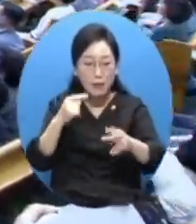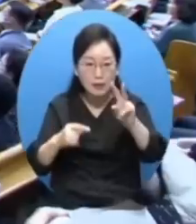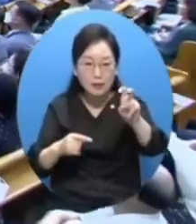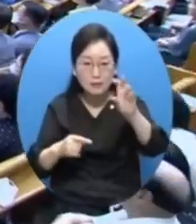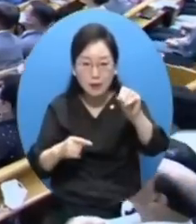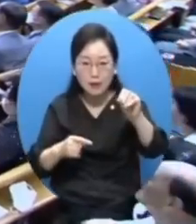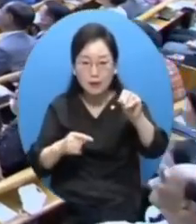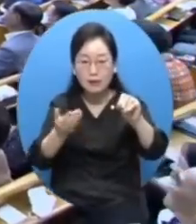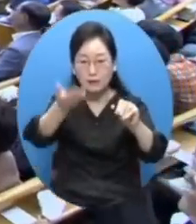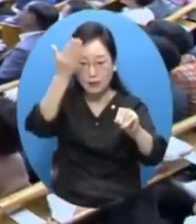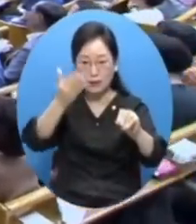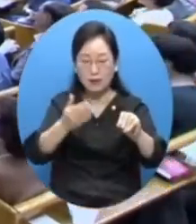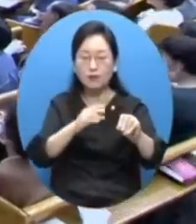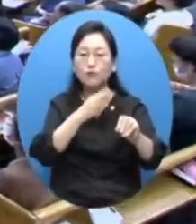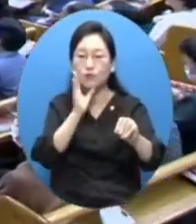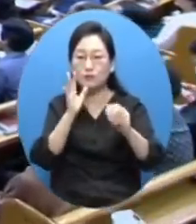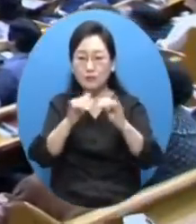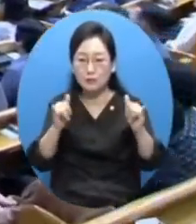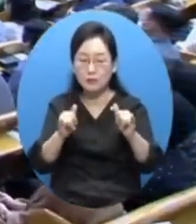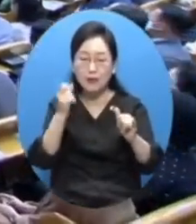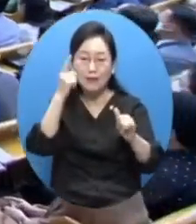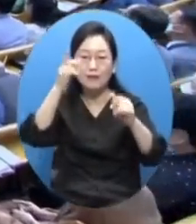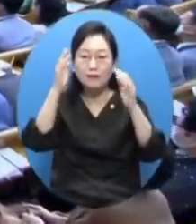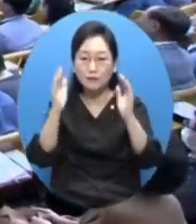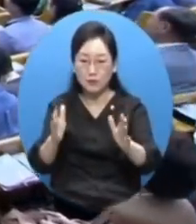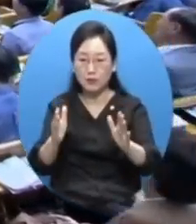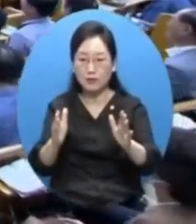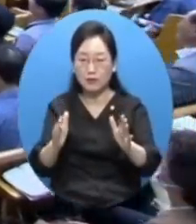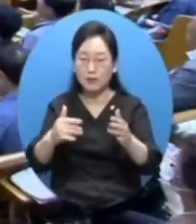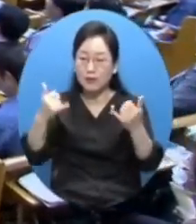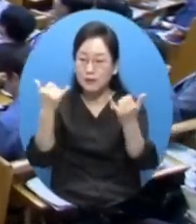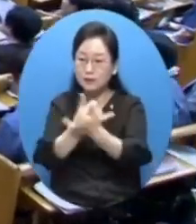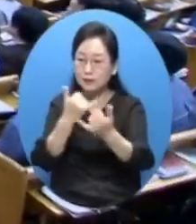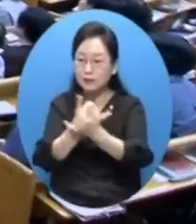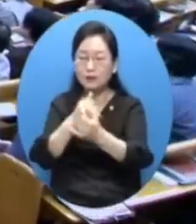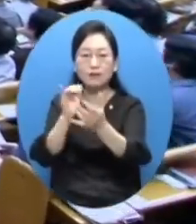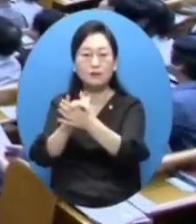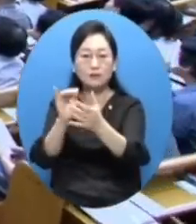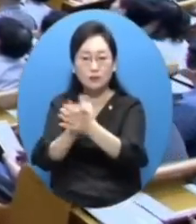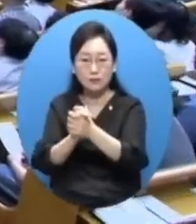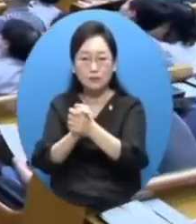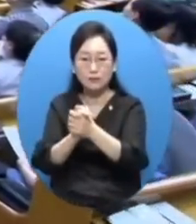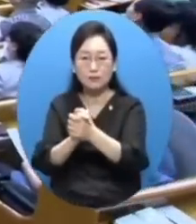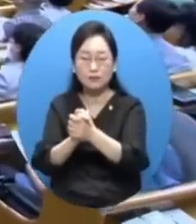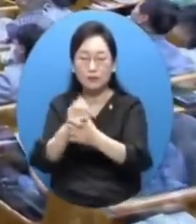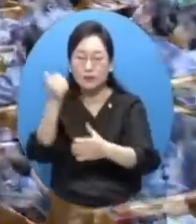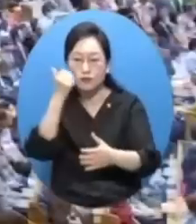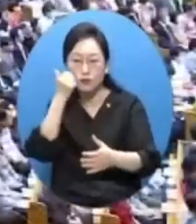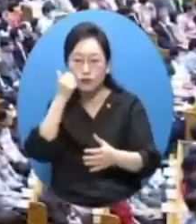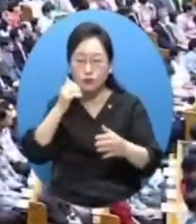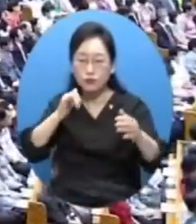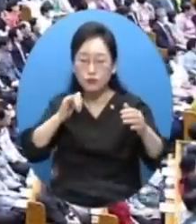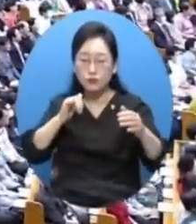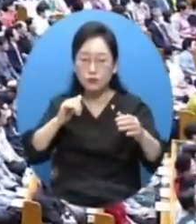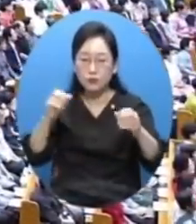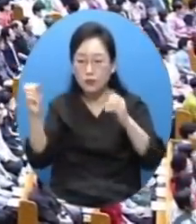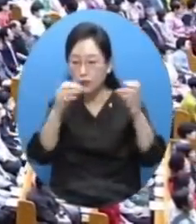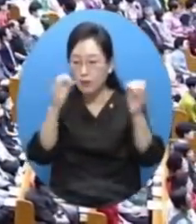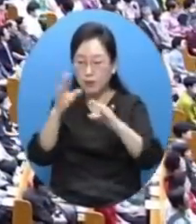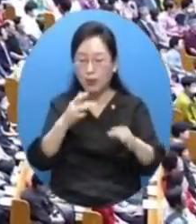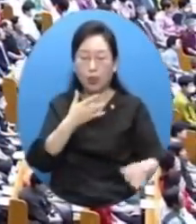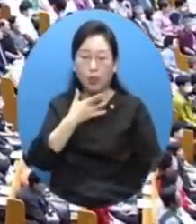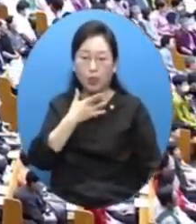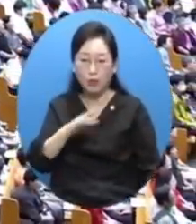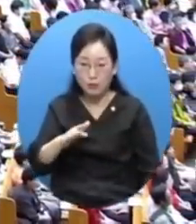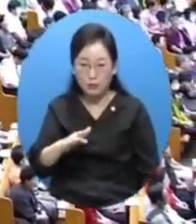노인들이 지난 한 달 동안 친척이나 친구 한 사람하고도 대화 본 적이 없다고